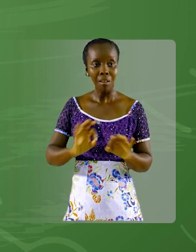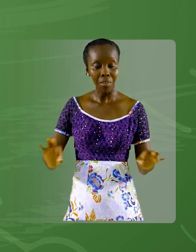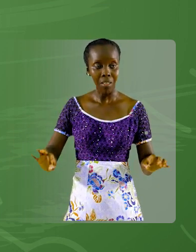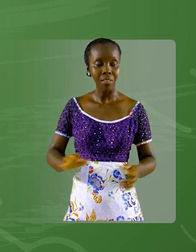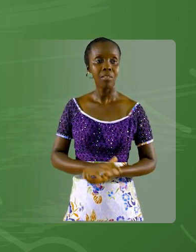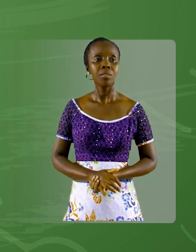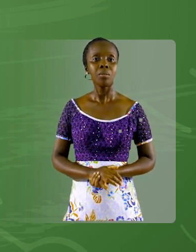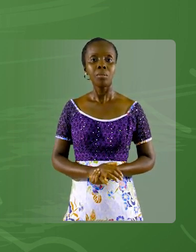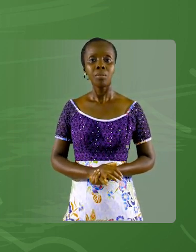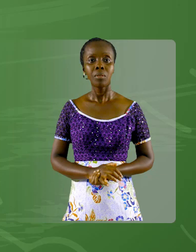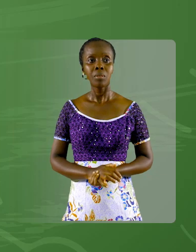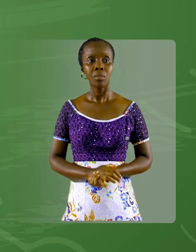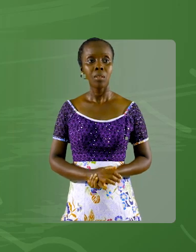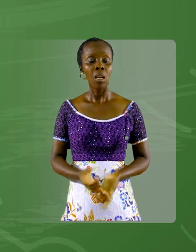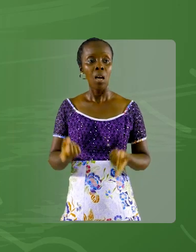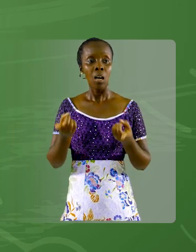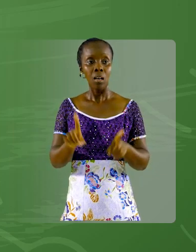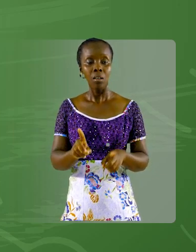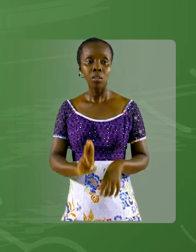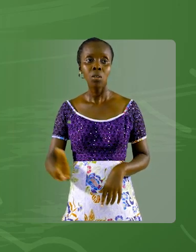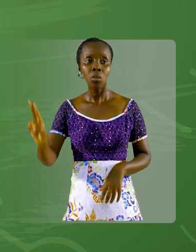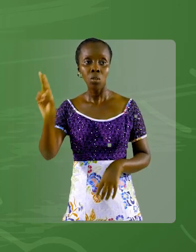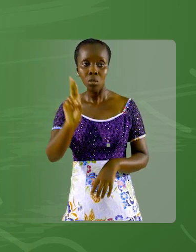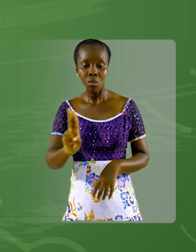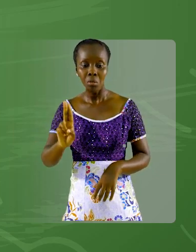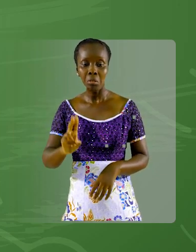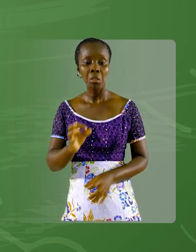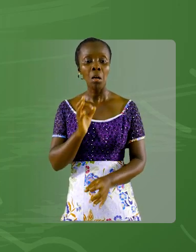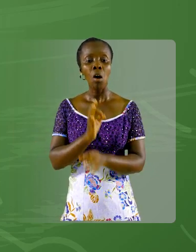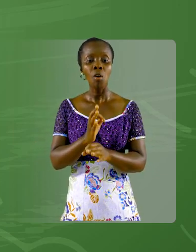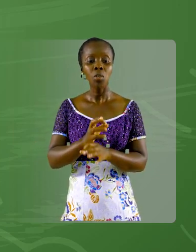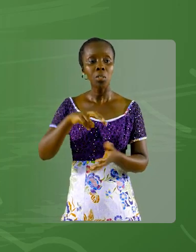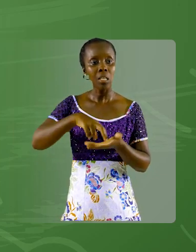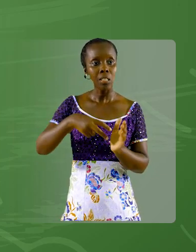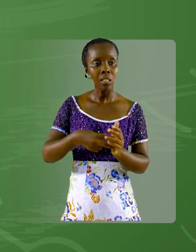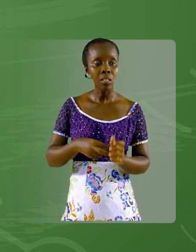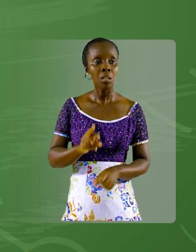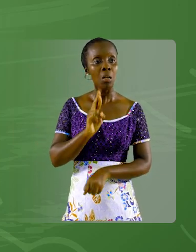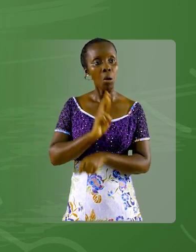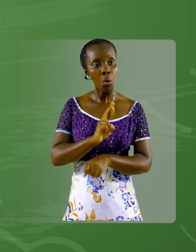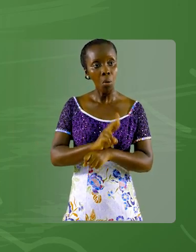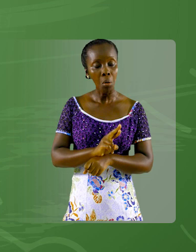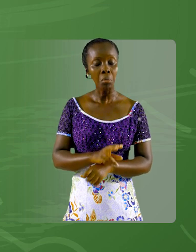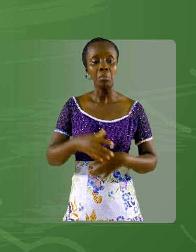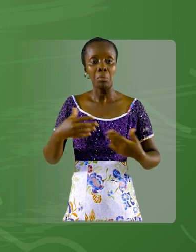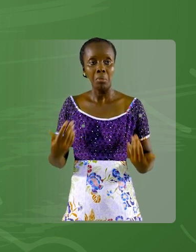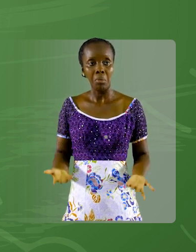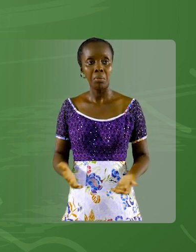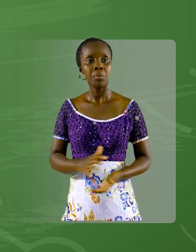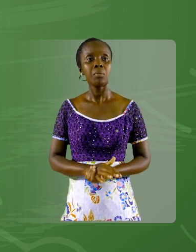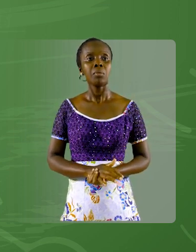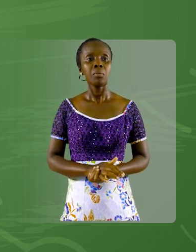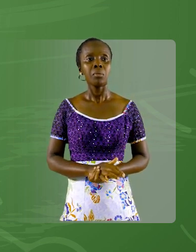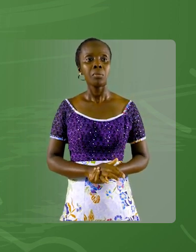l'heure. Quand ils sont employés en fonction de leur sens et de leur rôle, alors nous avons